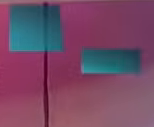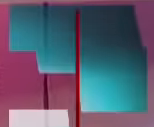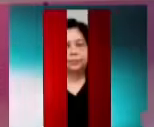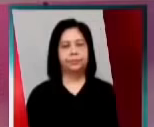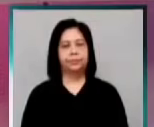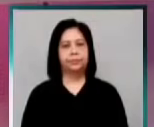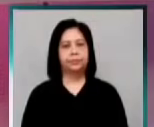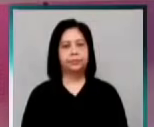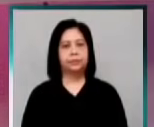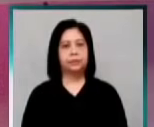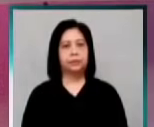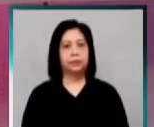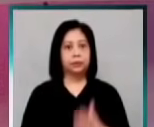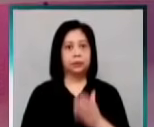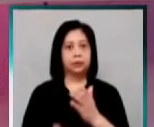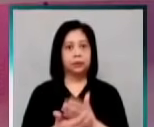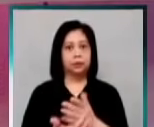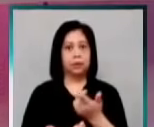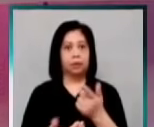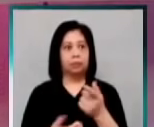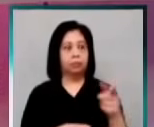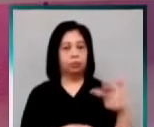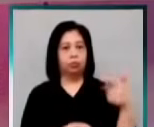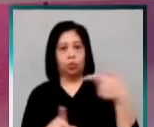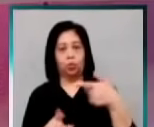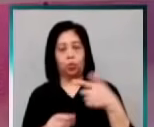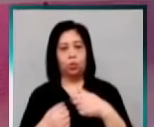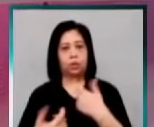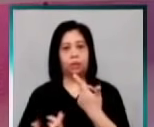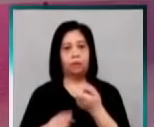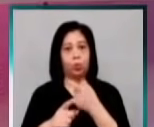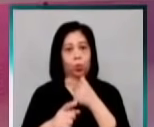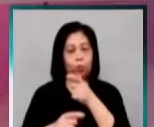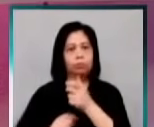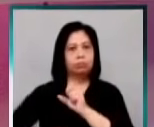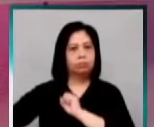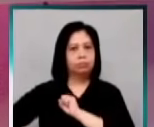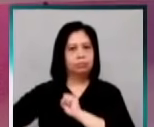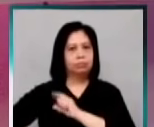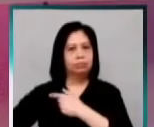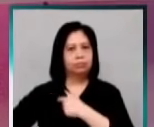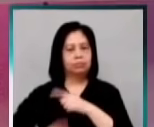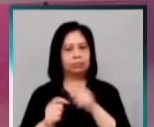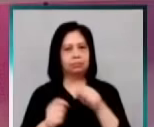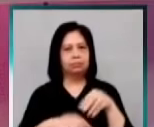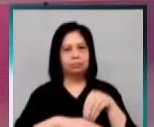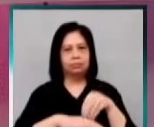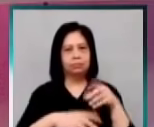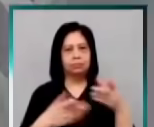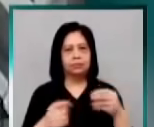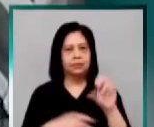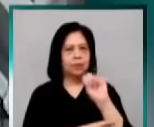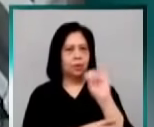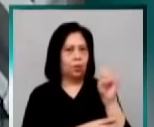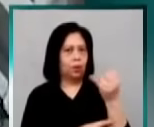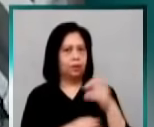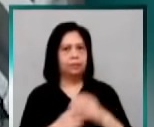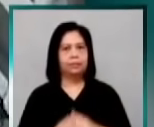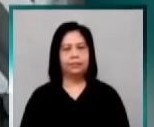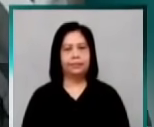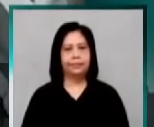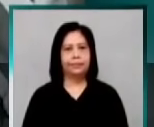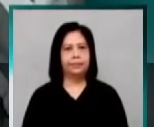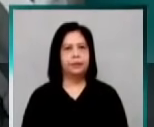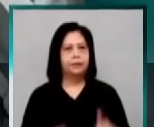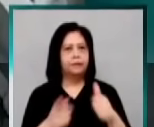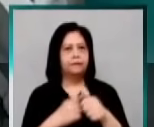napigilan ng isang security guard ang pang-hold up ng isang armadong grupo sa isang convenience store sa San Juan. Una muna tinangay ng